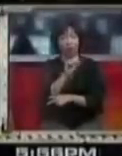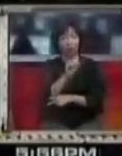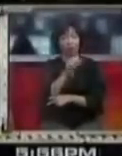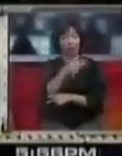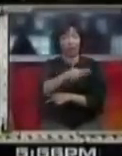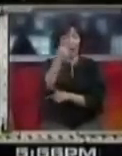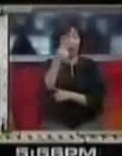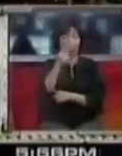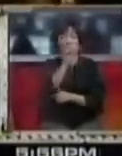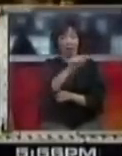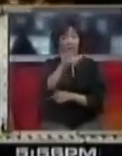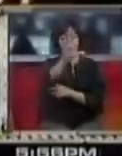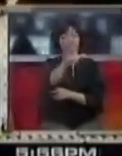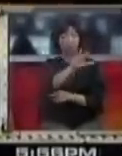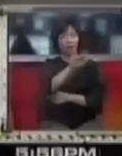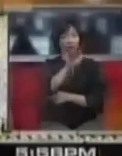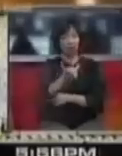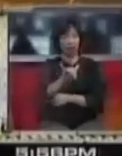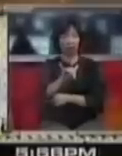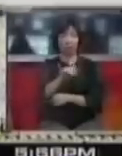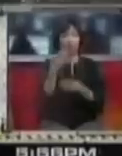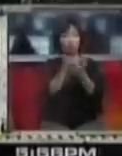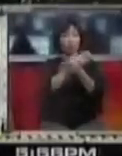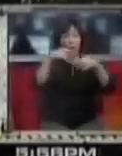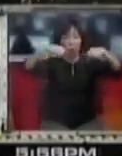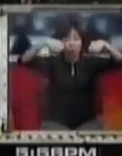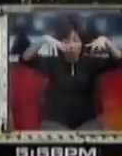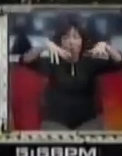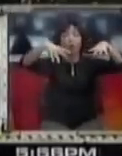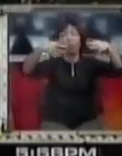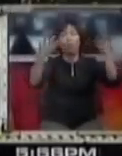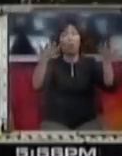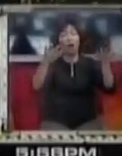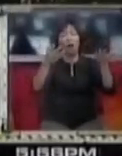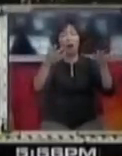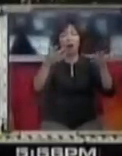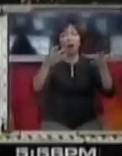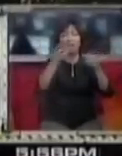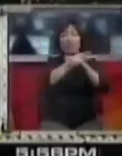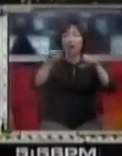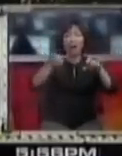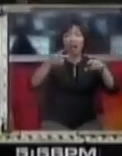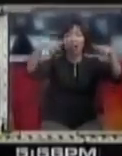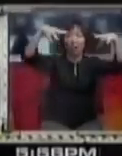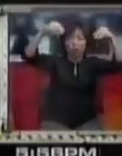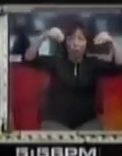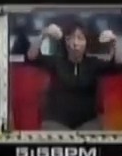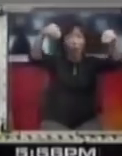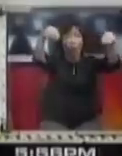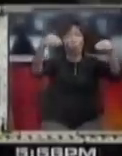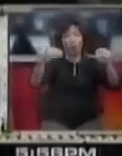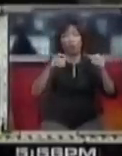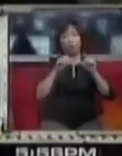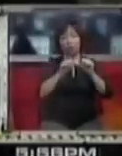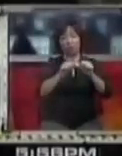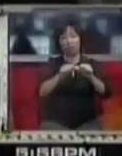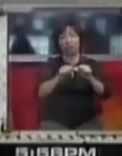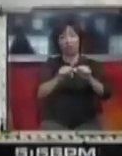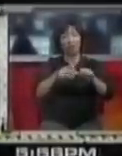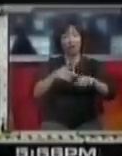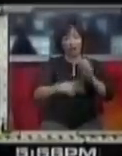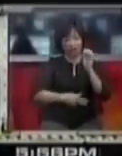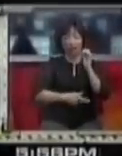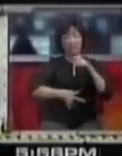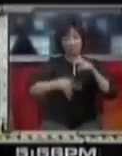Antipolo City. Ang mga bagong kabit na streetlights, hindi pa napapakinabangan ng mga dumadaan sa highway. Agad naming dinala